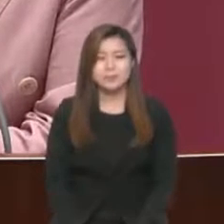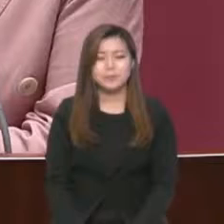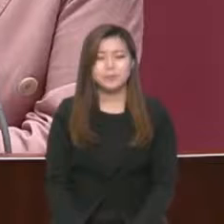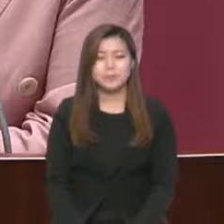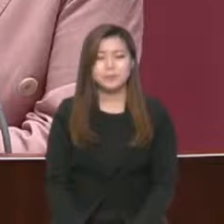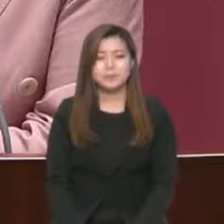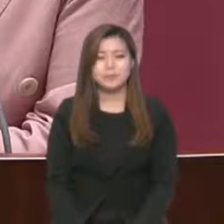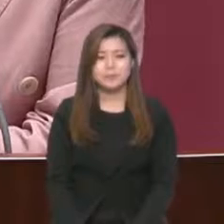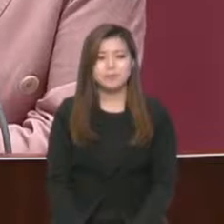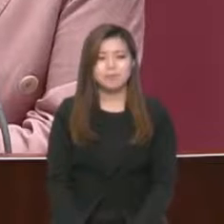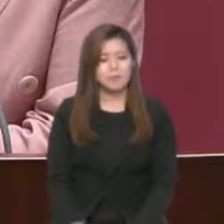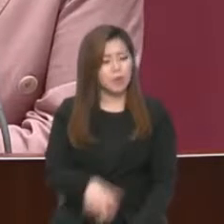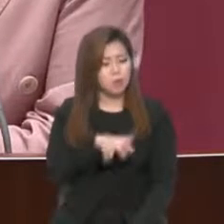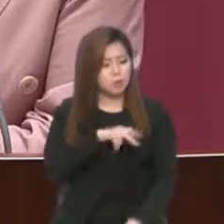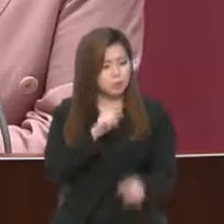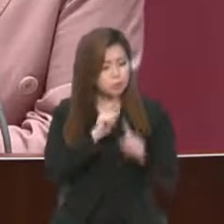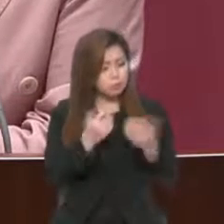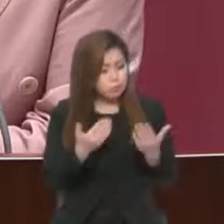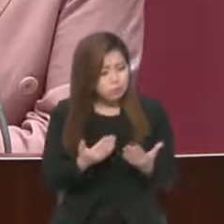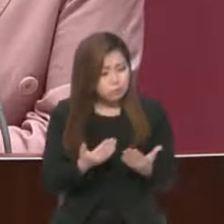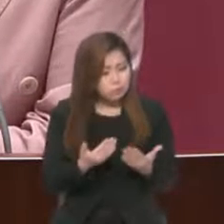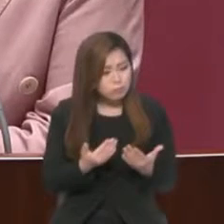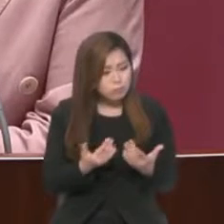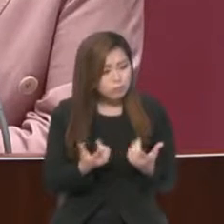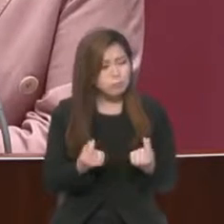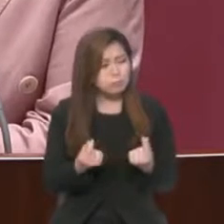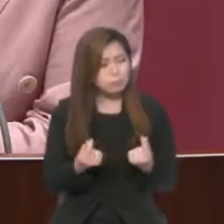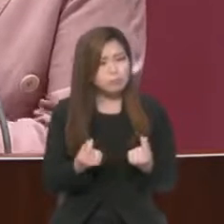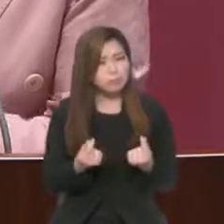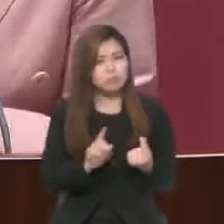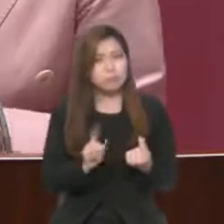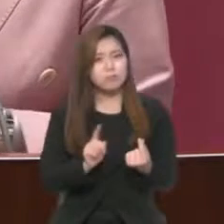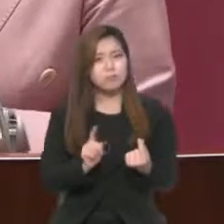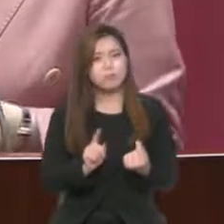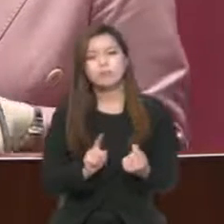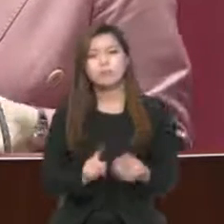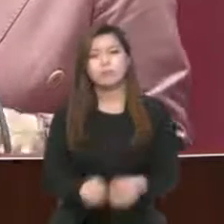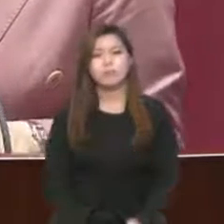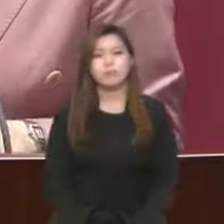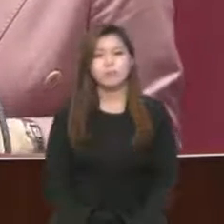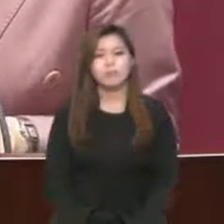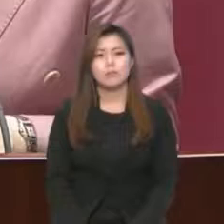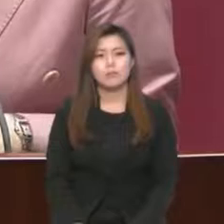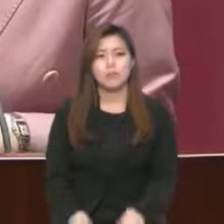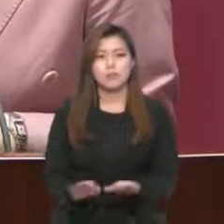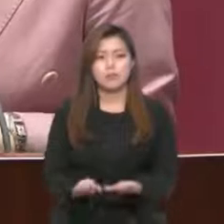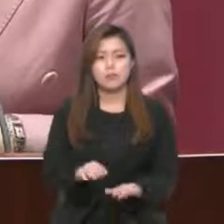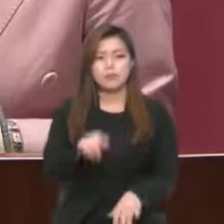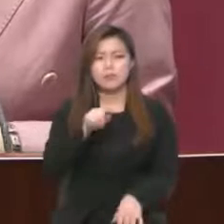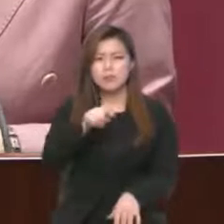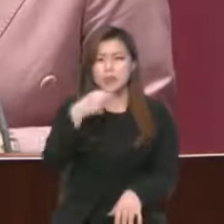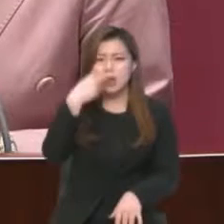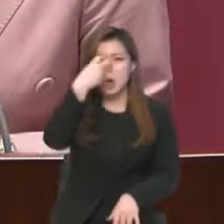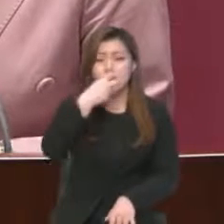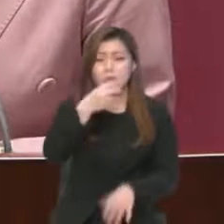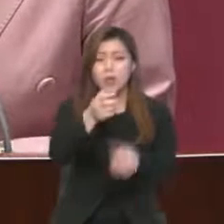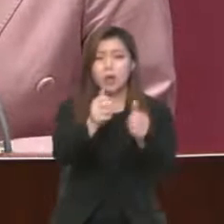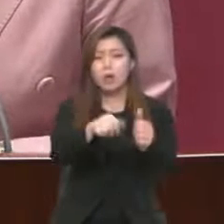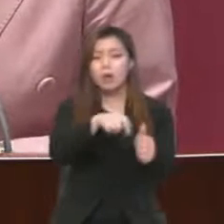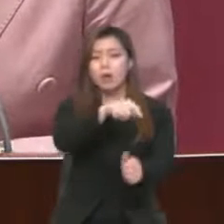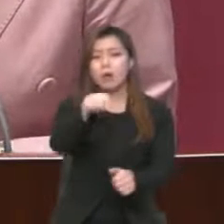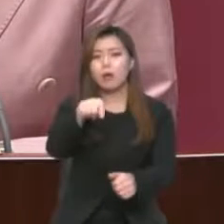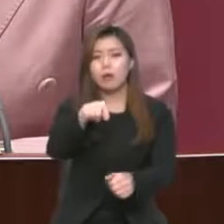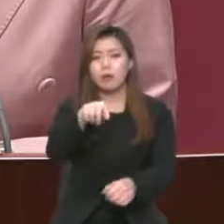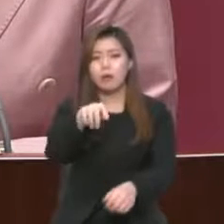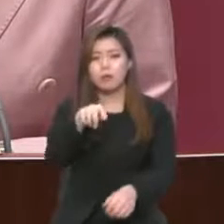보니까 뭐 거의 여러 가지가 그 동부지검에서 수사한 상황을